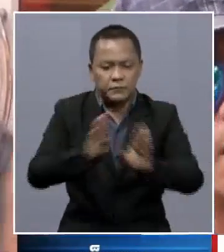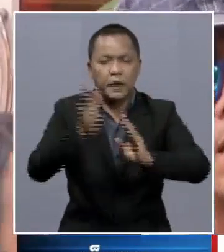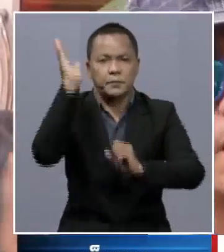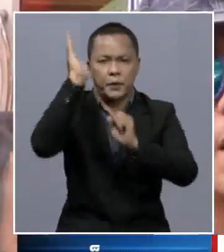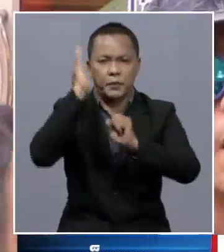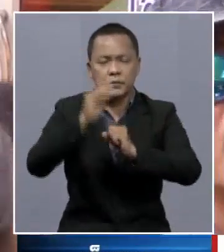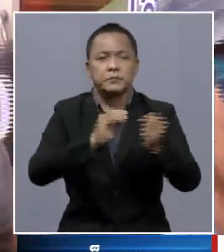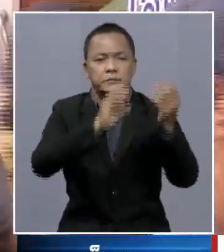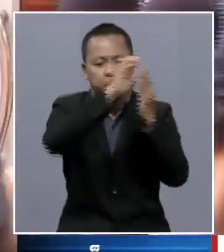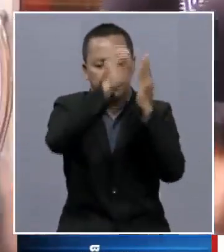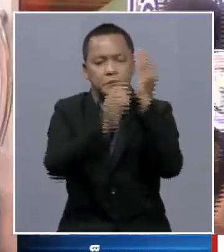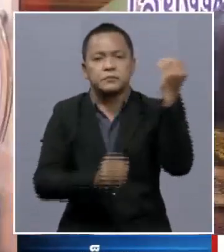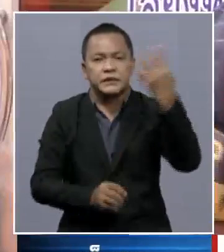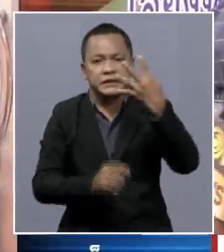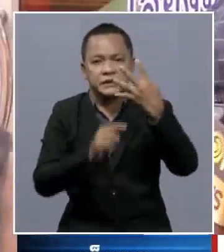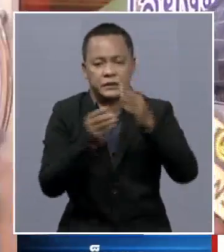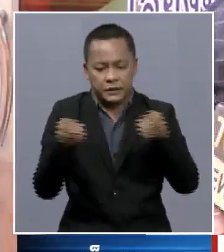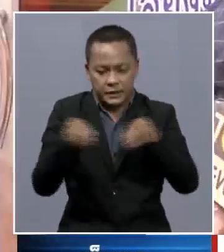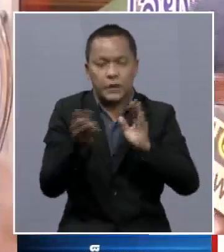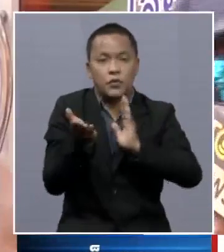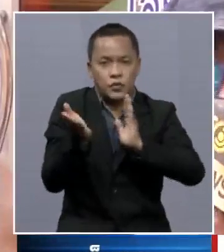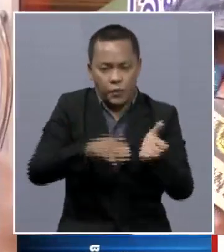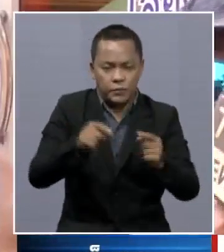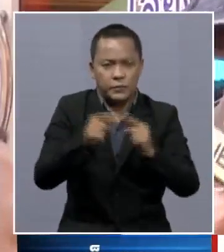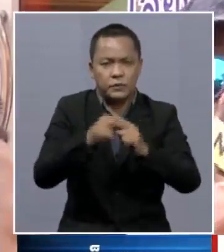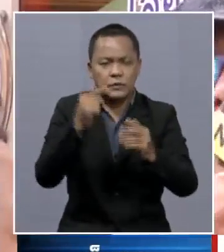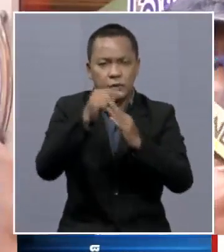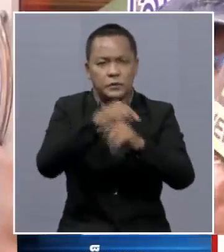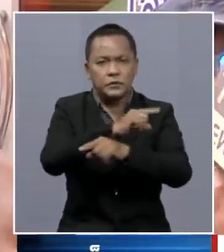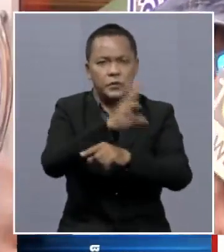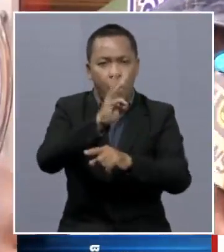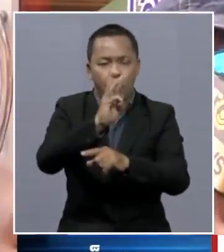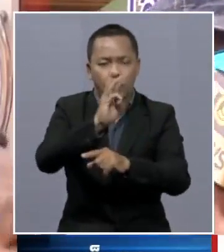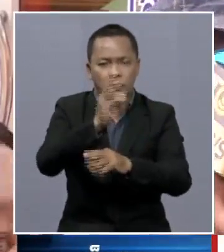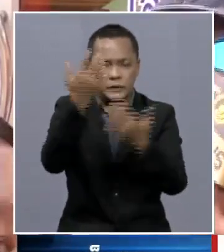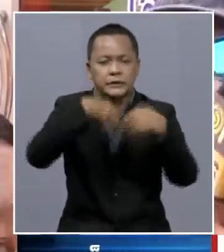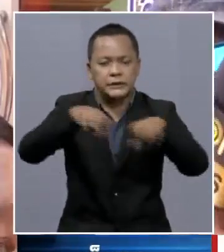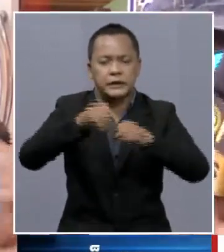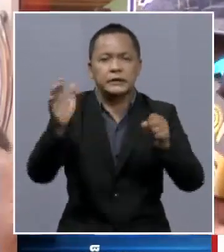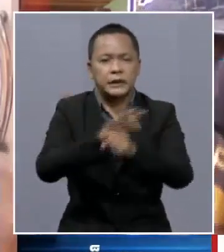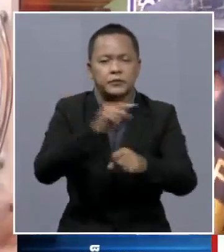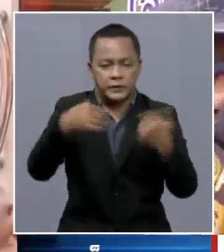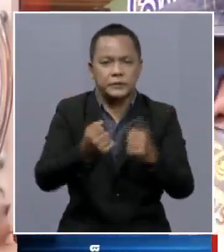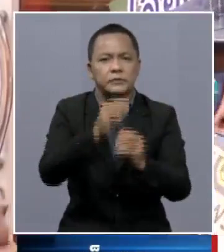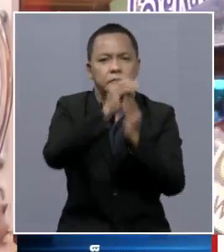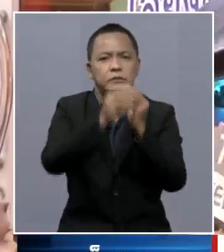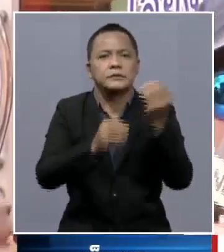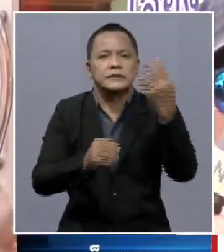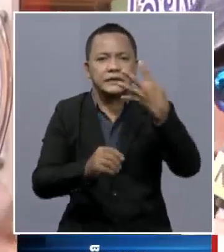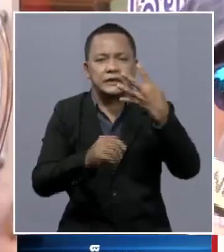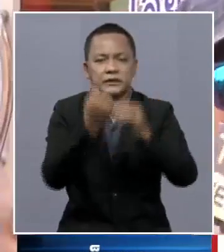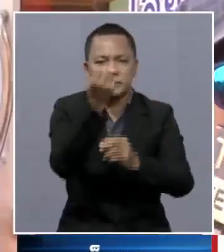ประสัยใหญ่ 4 ภาคก่จะยุษภา จากเดิมทกำหนดไว้ 6 จุ แต่จัดได้เต็ที่ตอนนี้ 4 จุด